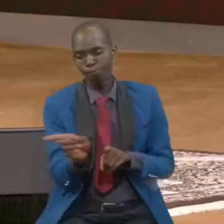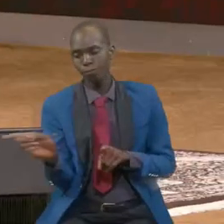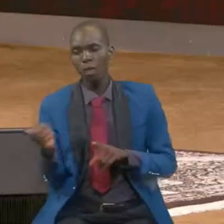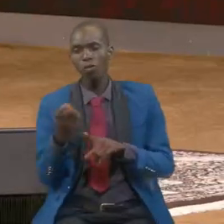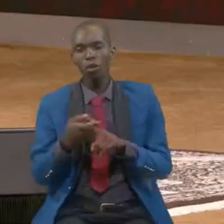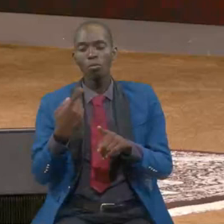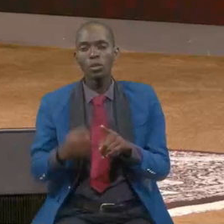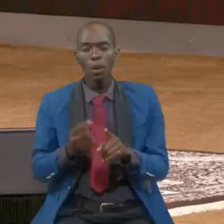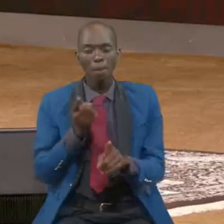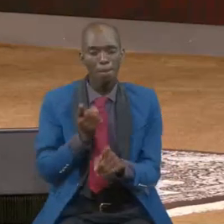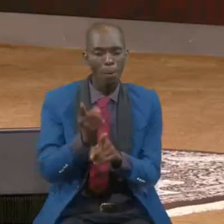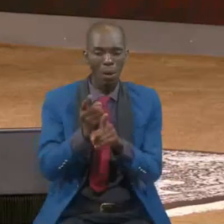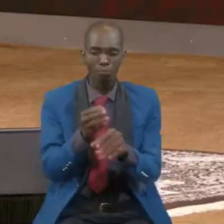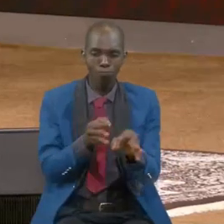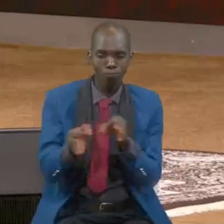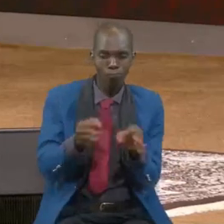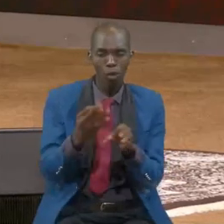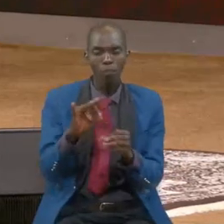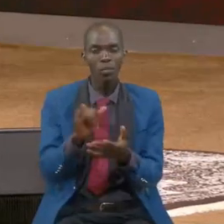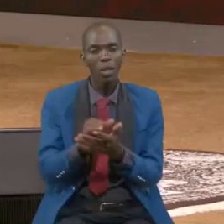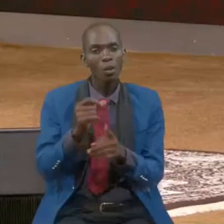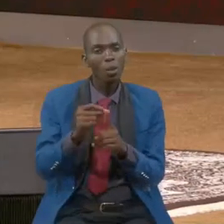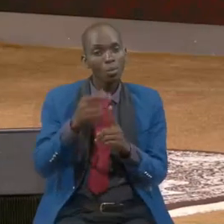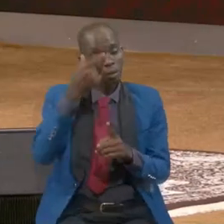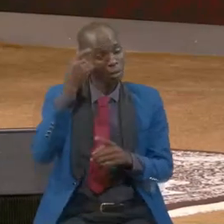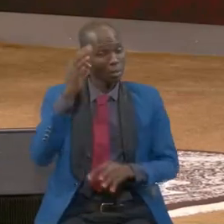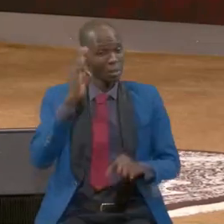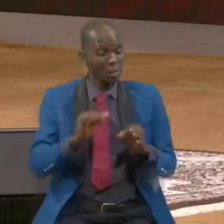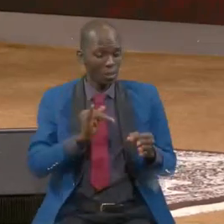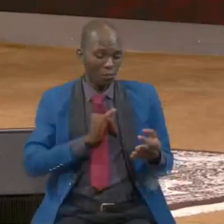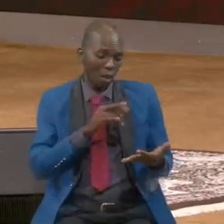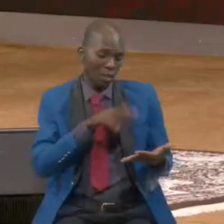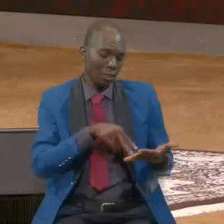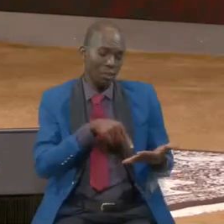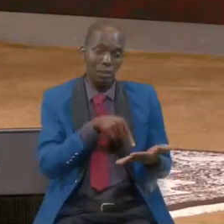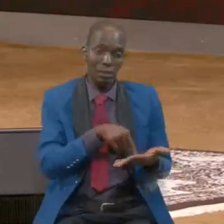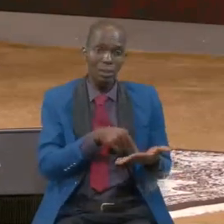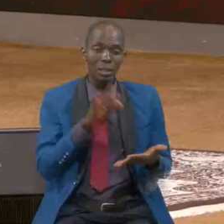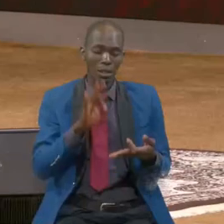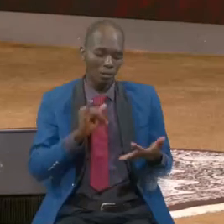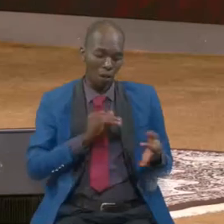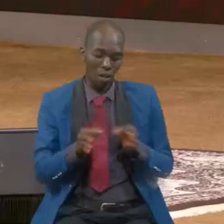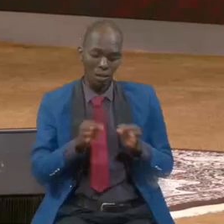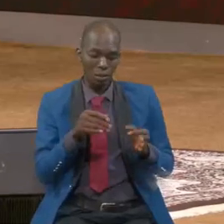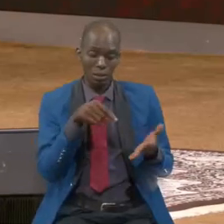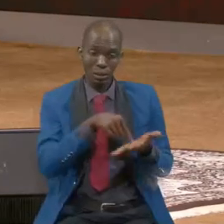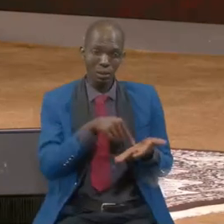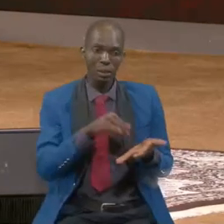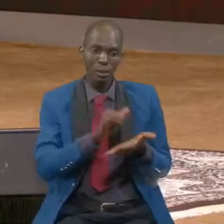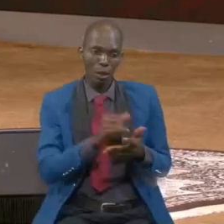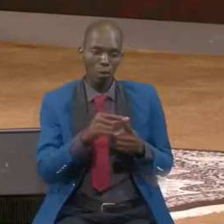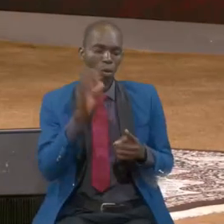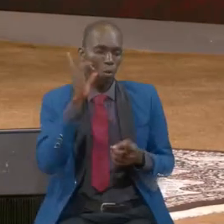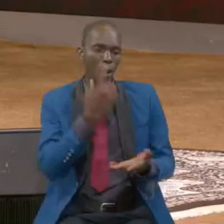appropriée de l'application appropriée appropriée de la parole parce que si je lis cela si je dis